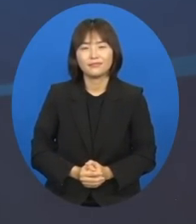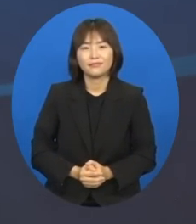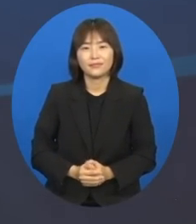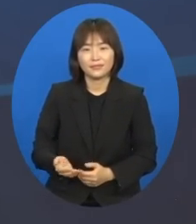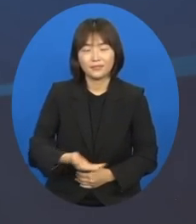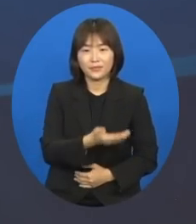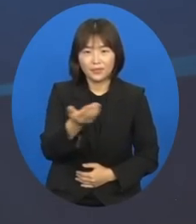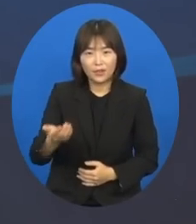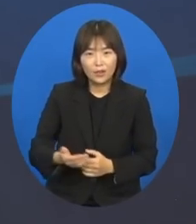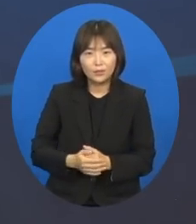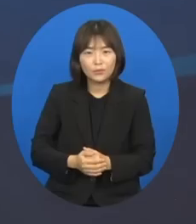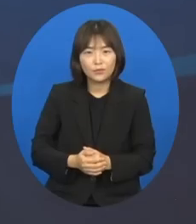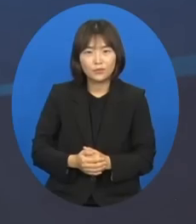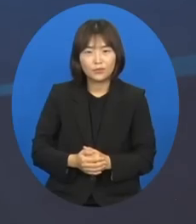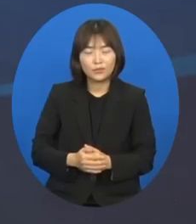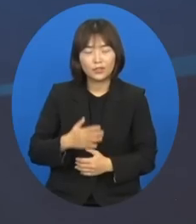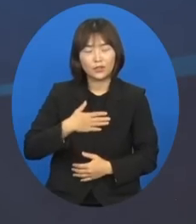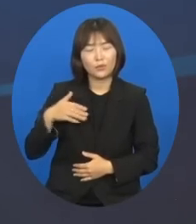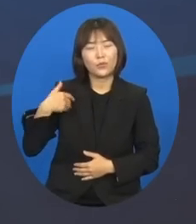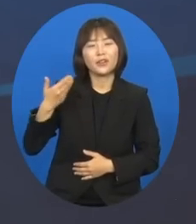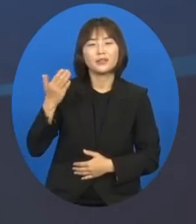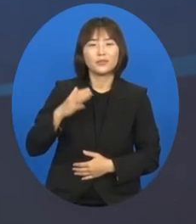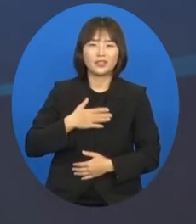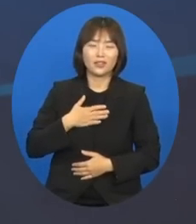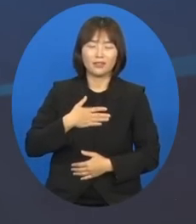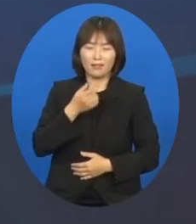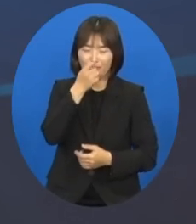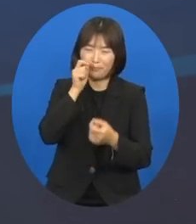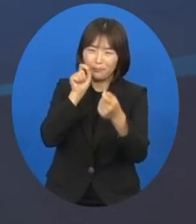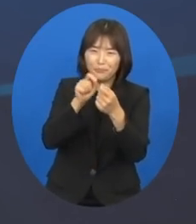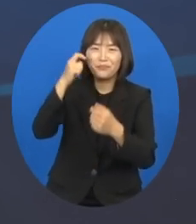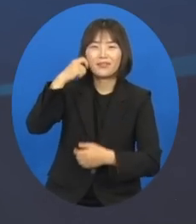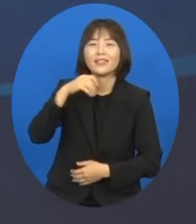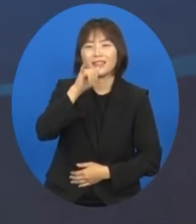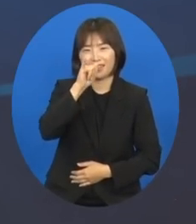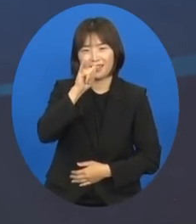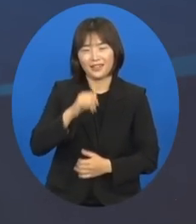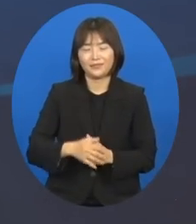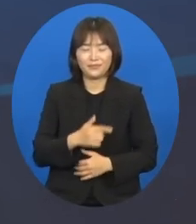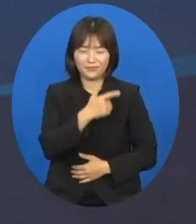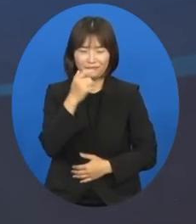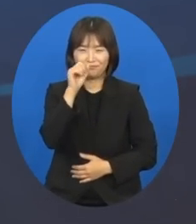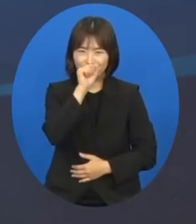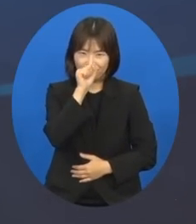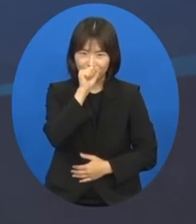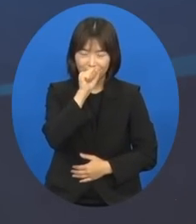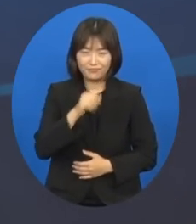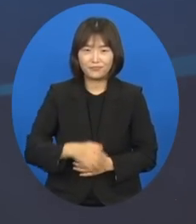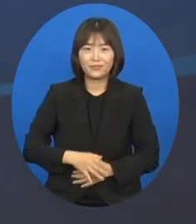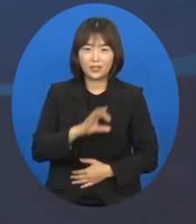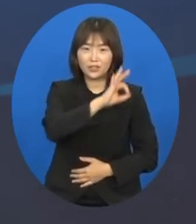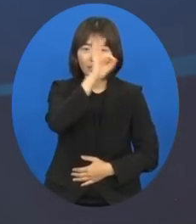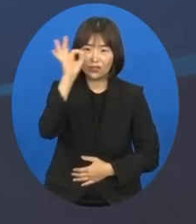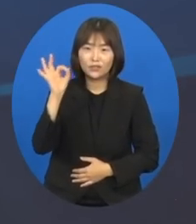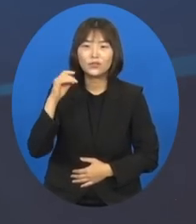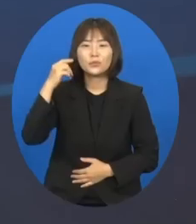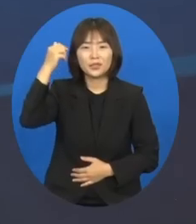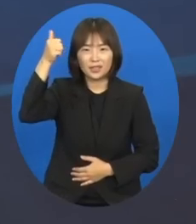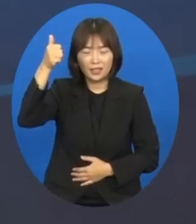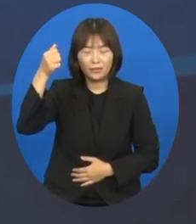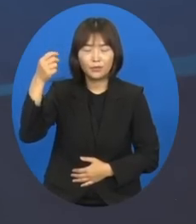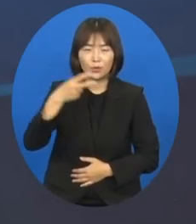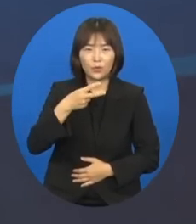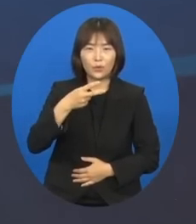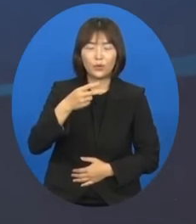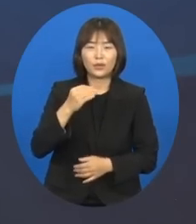알리가 만무하지만 굉장히 친근합니다 너무나도 좋고 우리 유기성 목사님 그리고